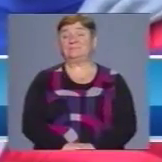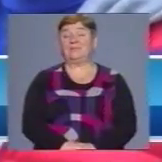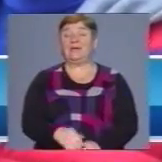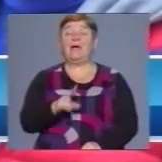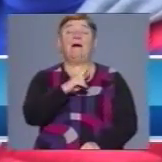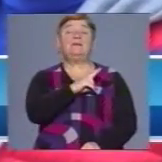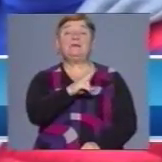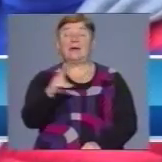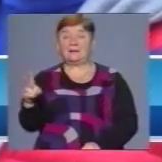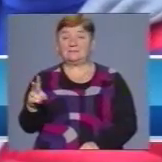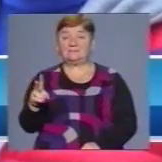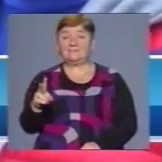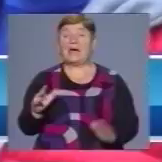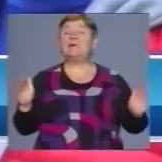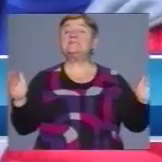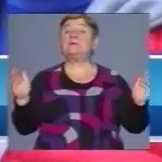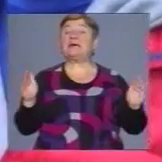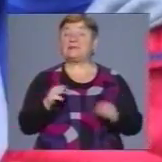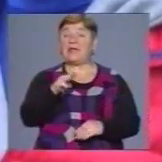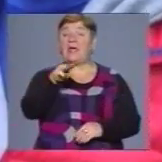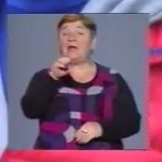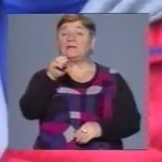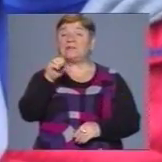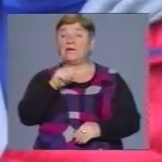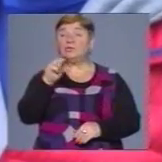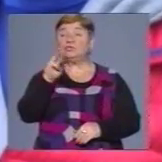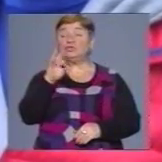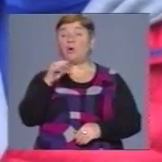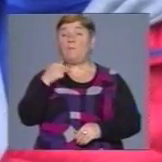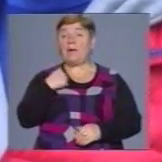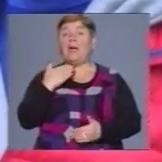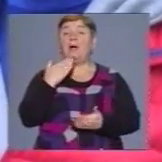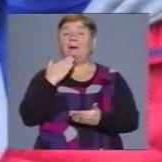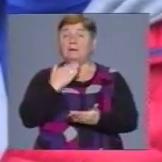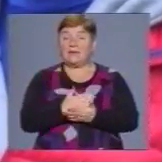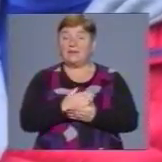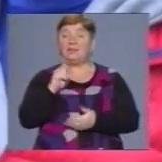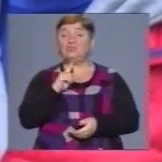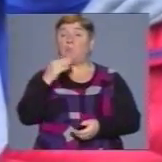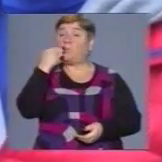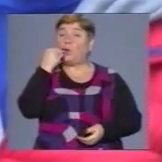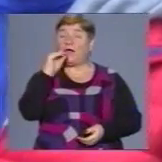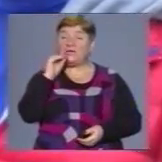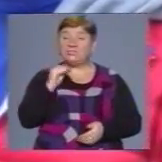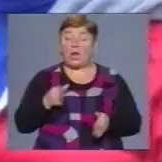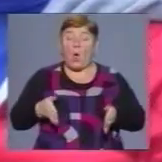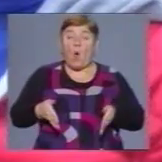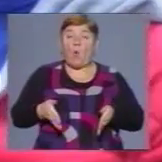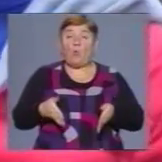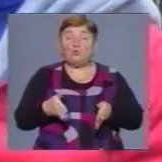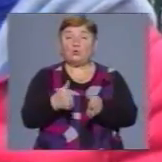– як зберегти те, що ми маємо, і його покращити. Вузькоколійки є дійсно